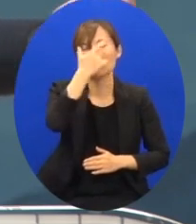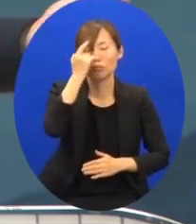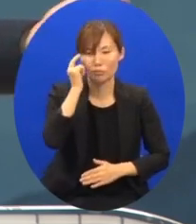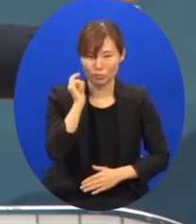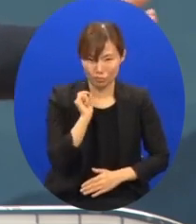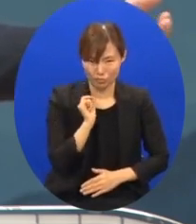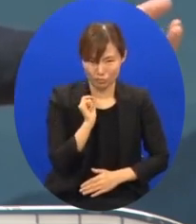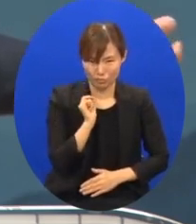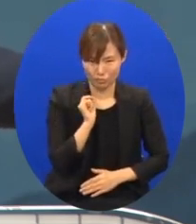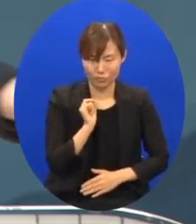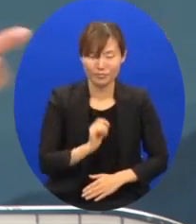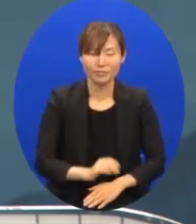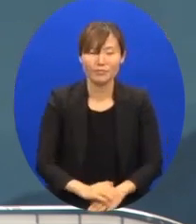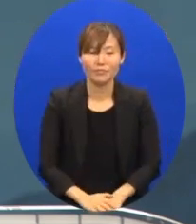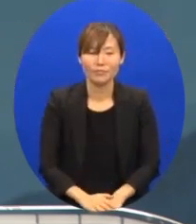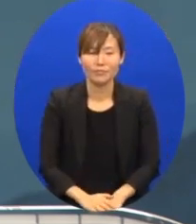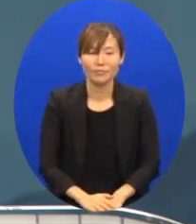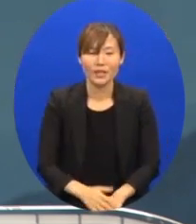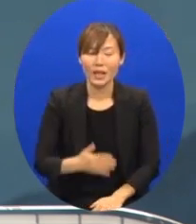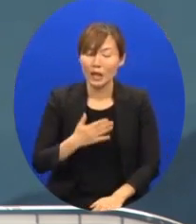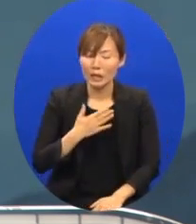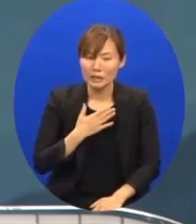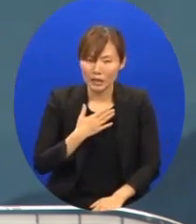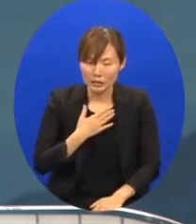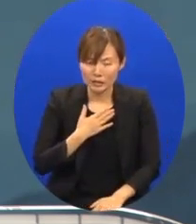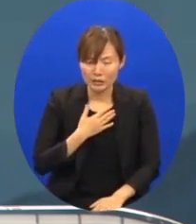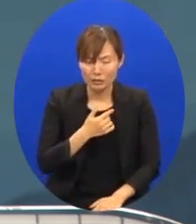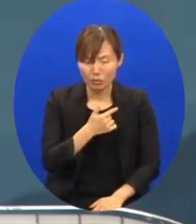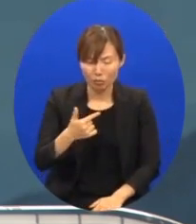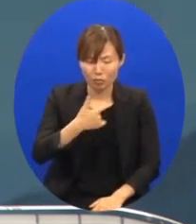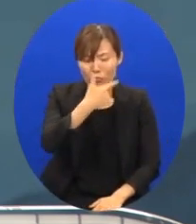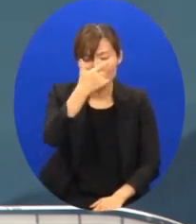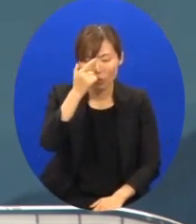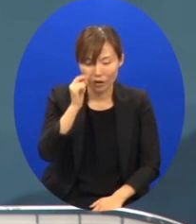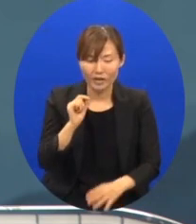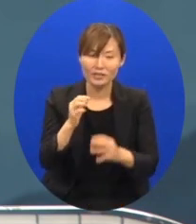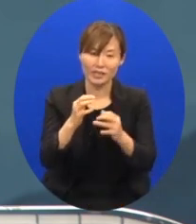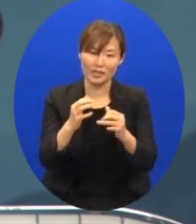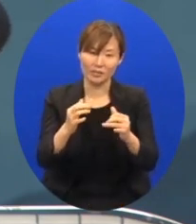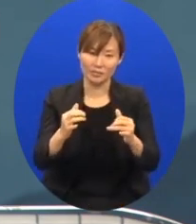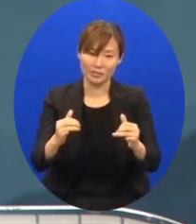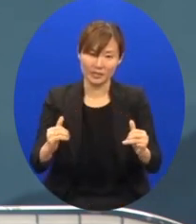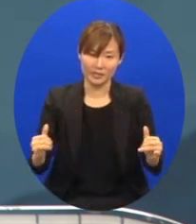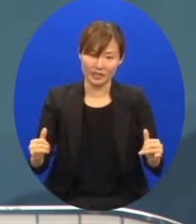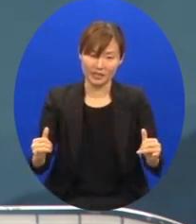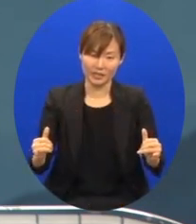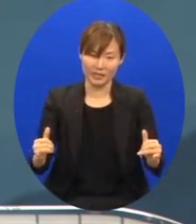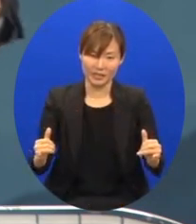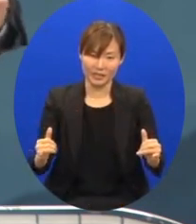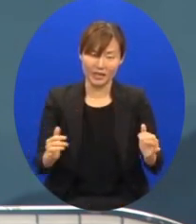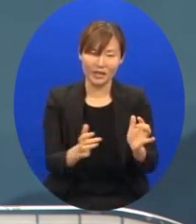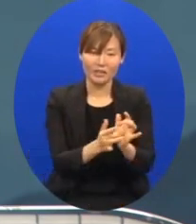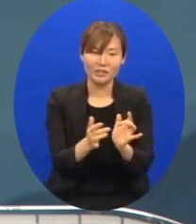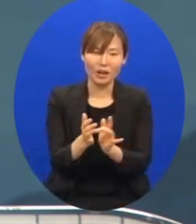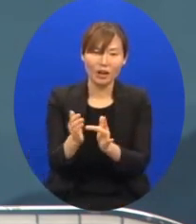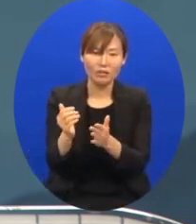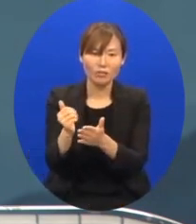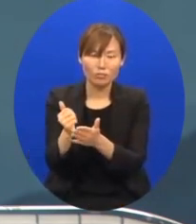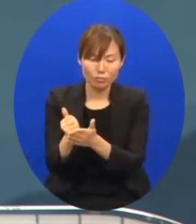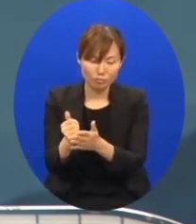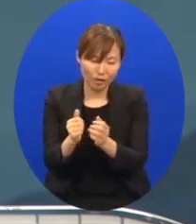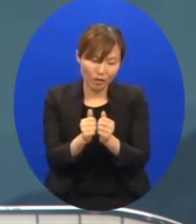앞에서 이렇게 설교할 수 있는 그런 수준의 목사도 못됩니다 예수 동행 운동 이런걸 이끌어 갈 만큼